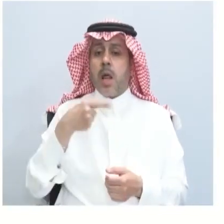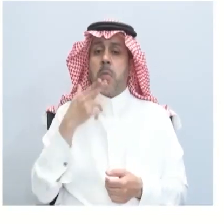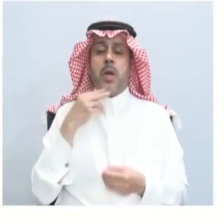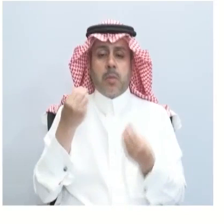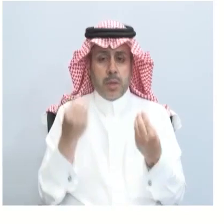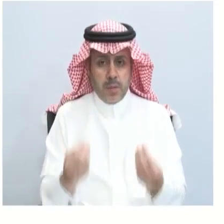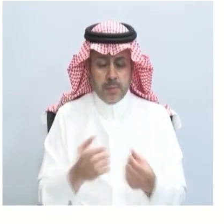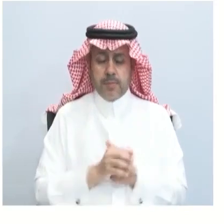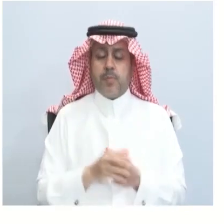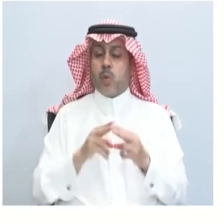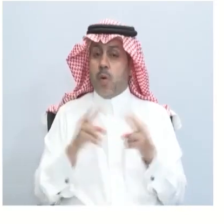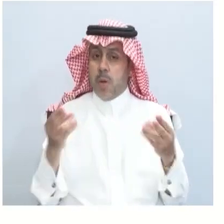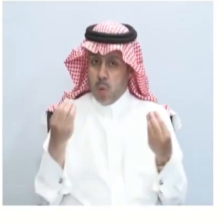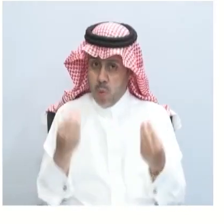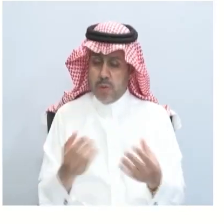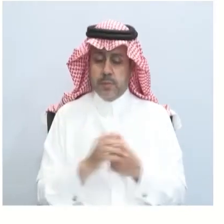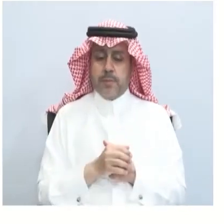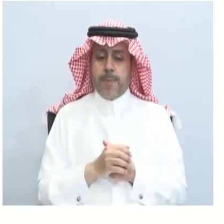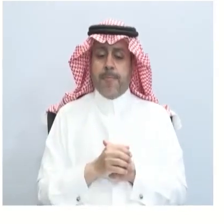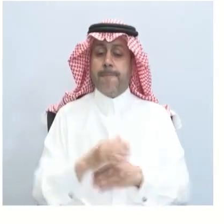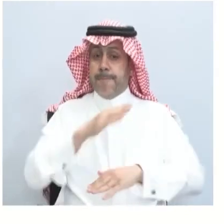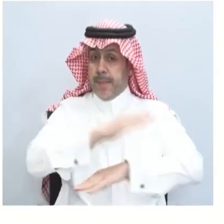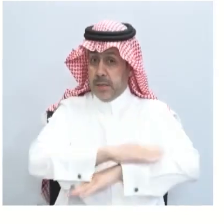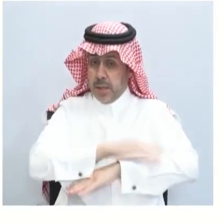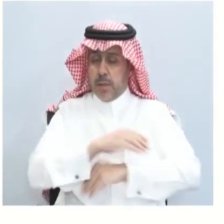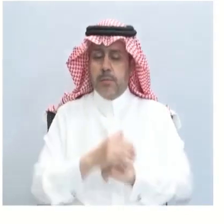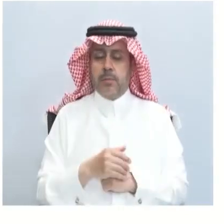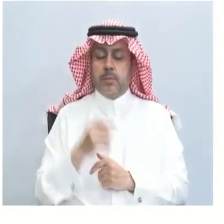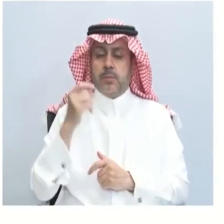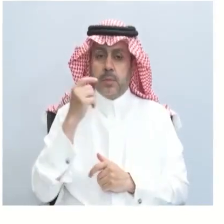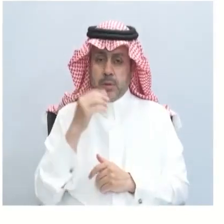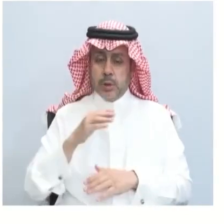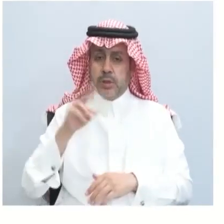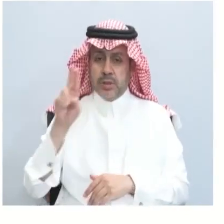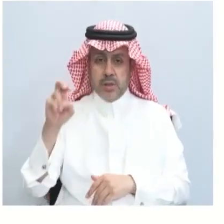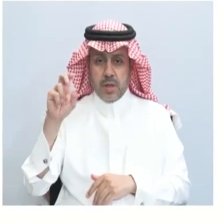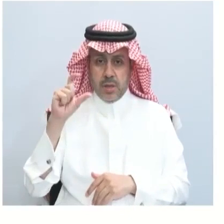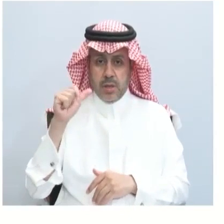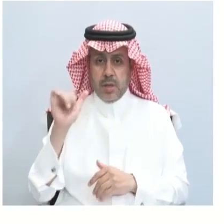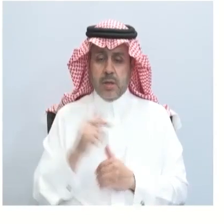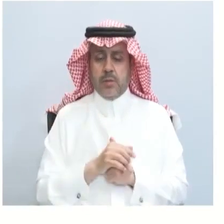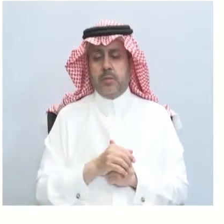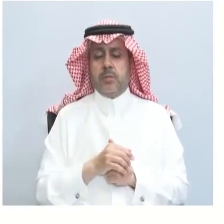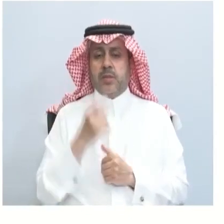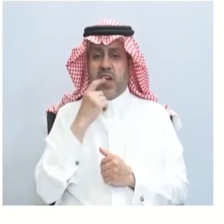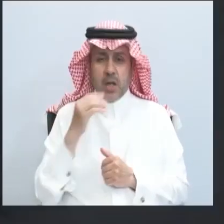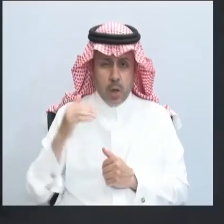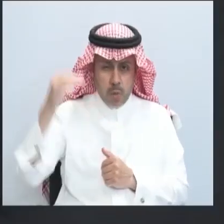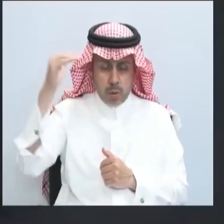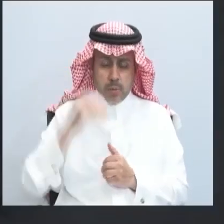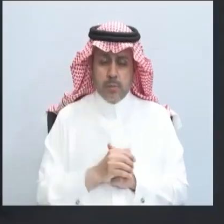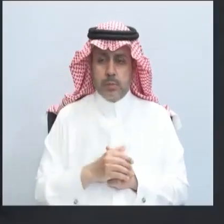والين بيان نراعي في احترامه وتوقيره وقدره ومكانته لو رايت رجلا كبيرا في السن